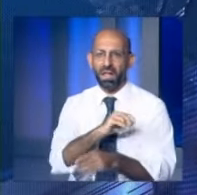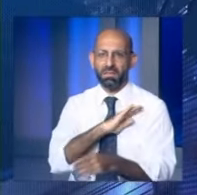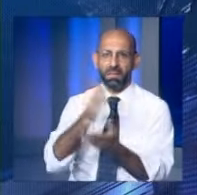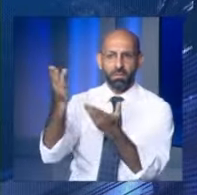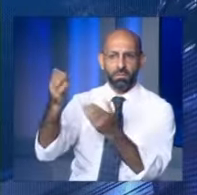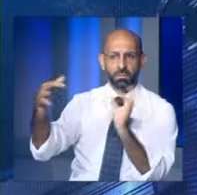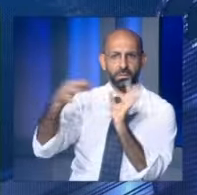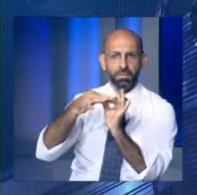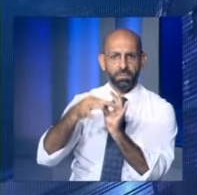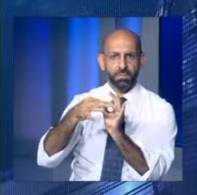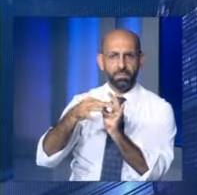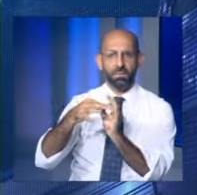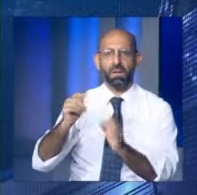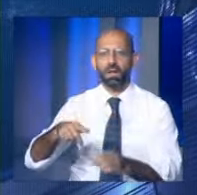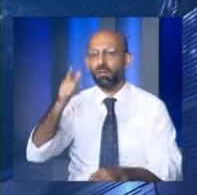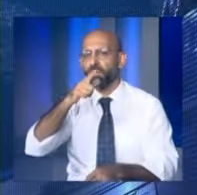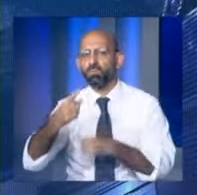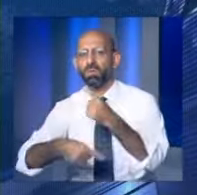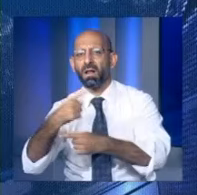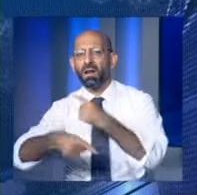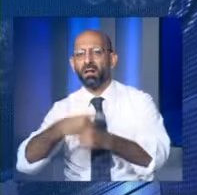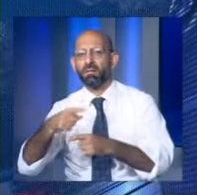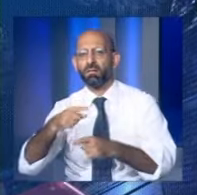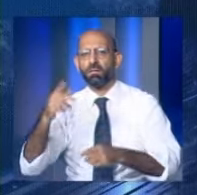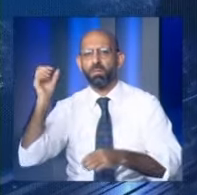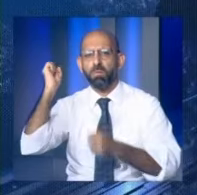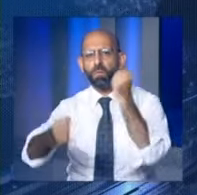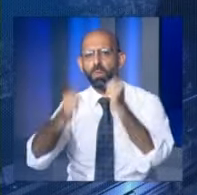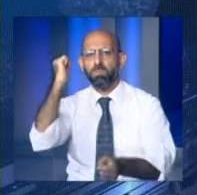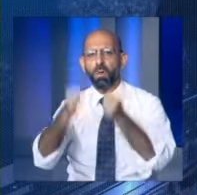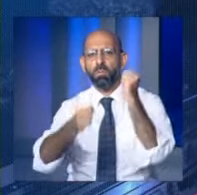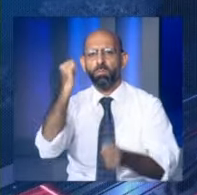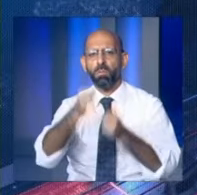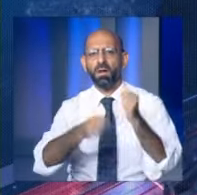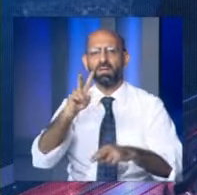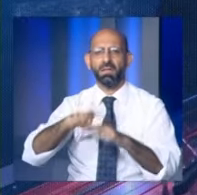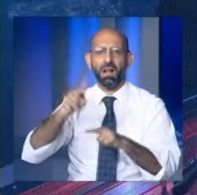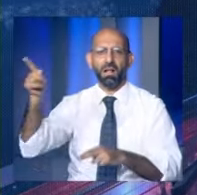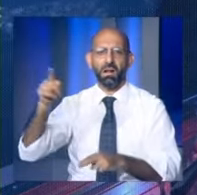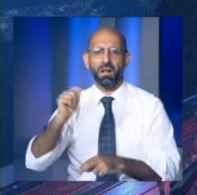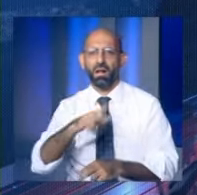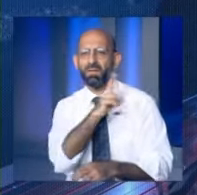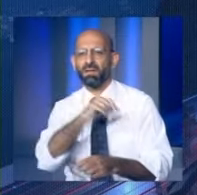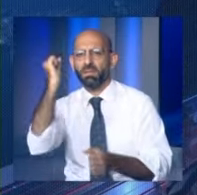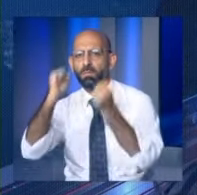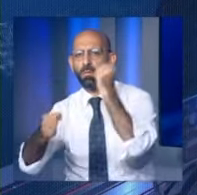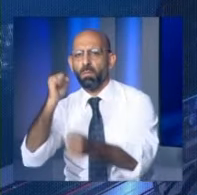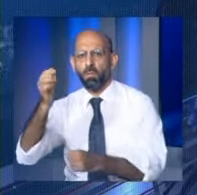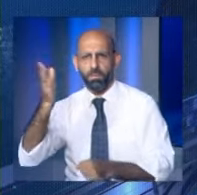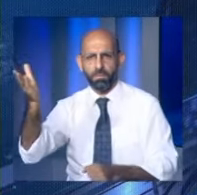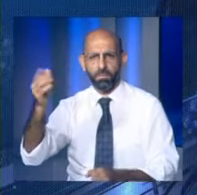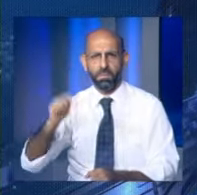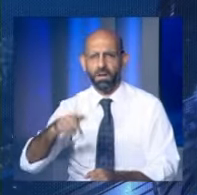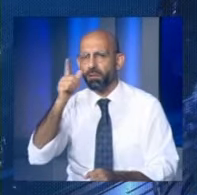اللبنانية بعد اجتياحها قطاع غزة إلى افتعال ذريعة مع لبنان والاستمرار في شن غارات على مراكز لحزب الله وتحويل